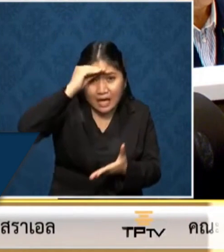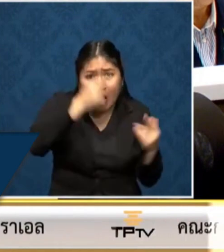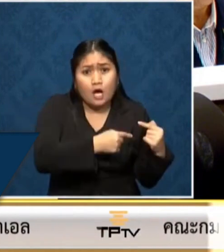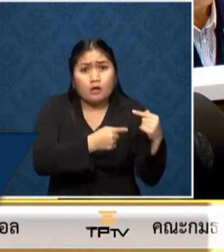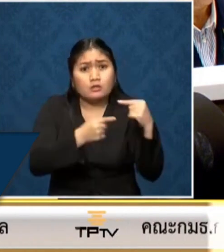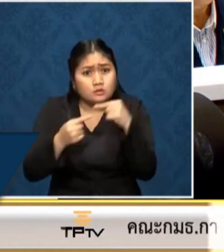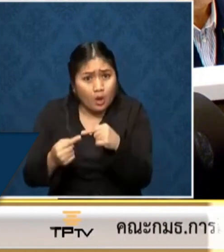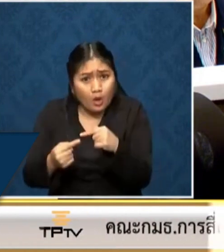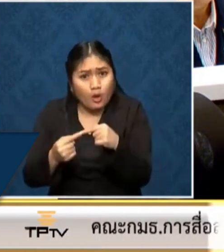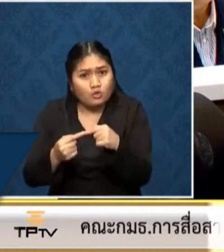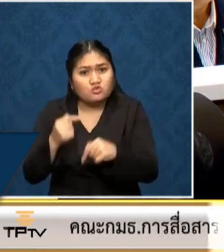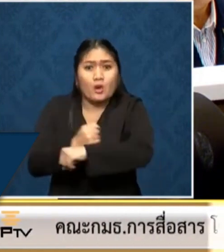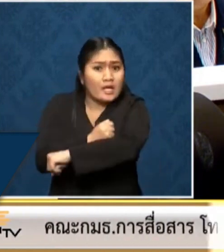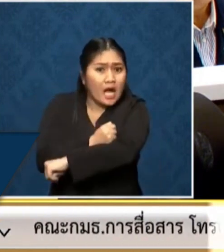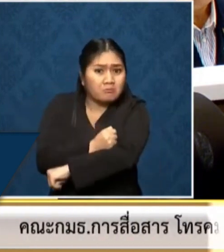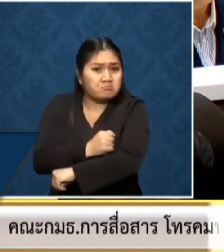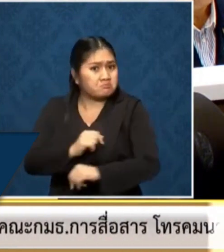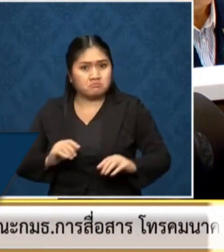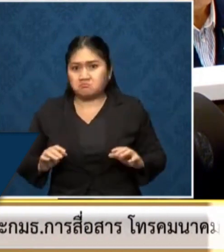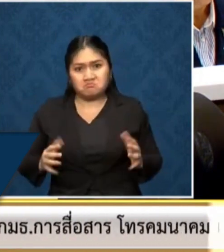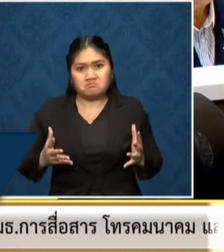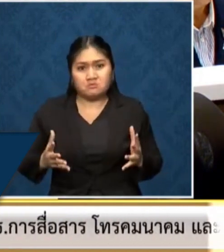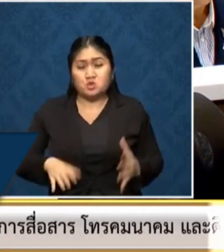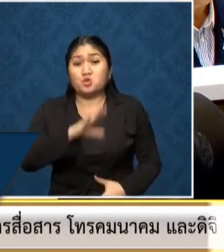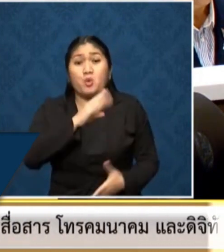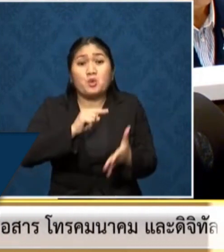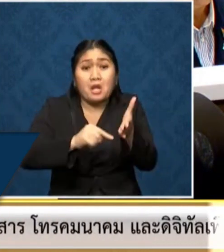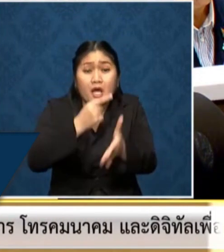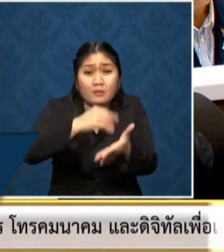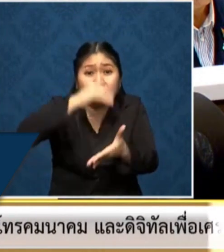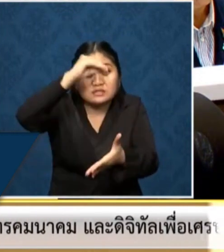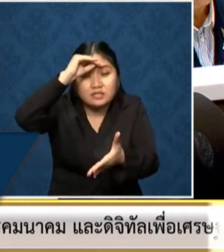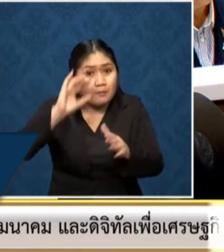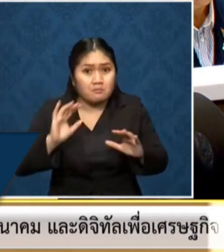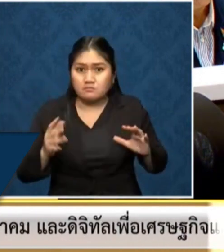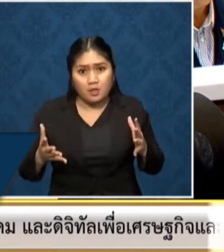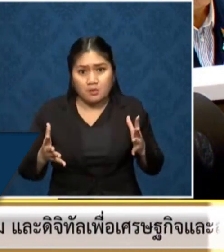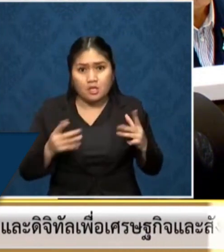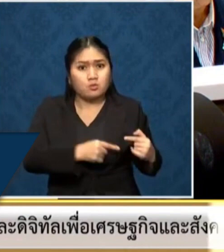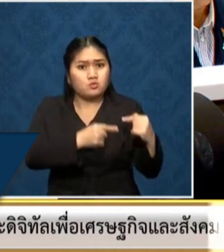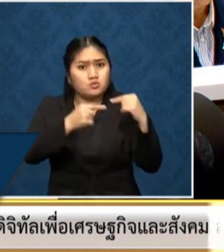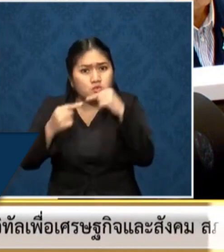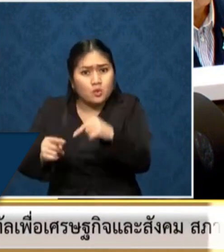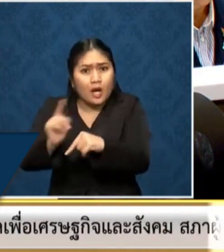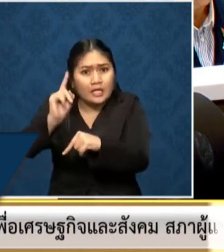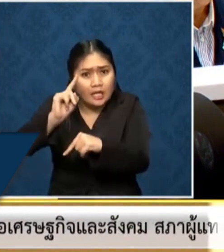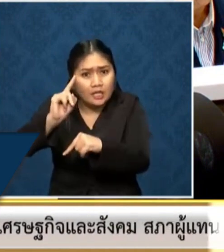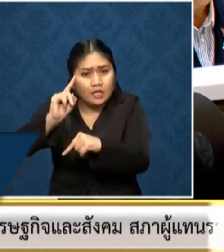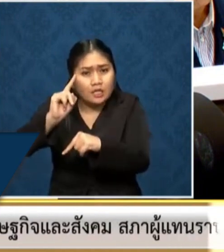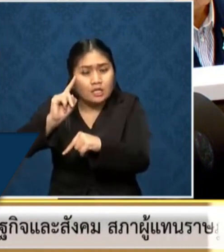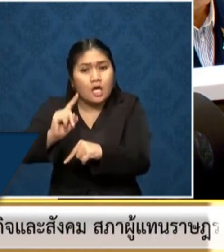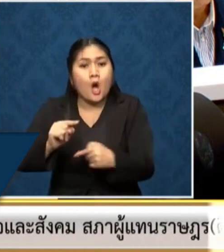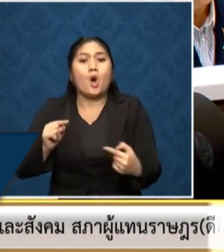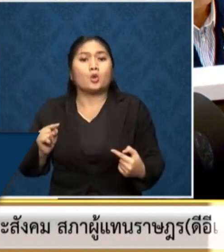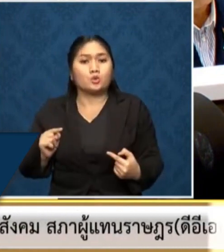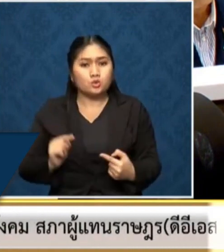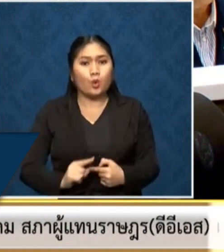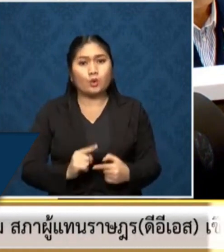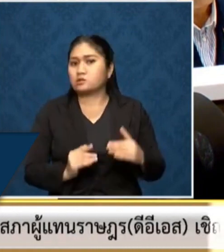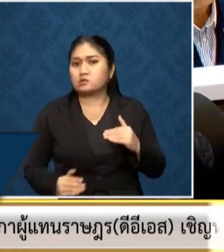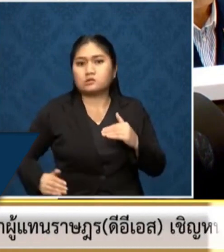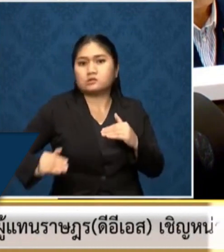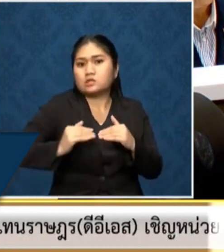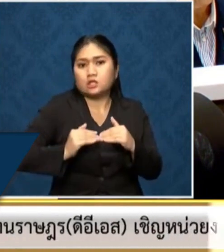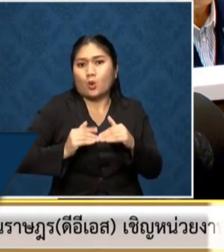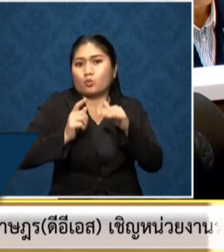นประเดนเรื่องของรงงานหากไม่เริมจากการศึษา มันจะไม่นำไปสู่ในประเด็นเรื่องของสิทธิ